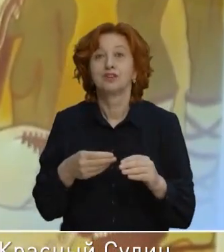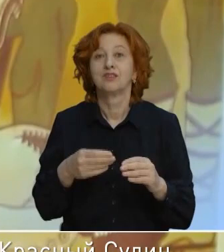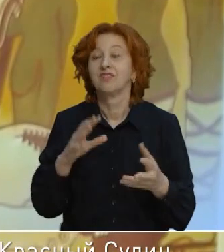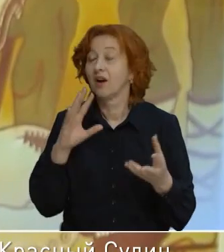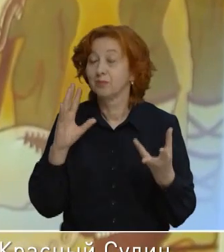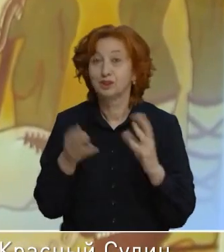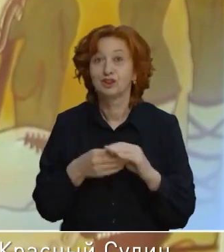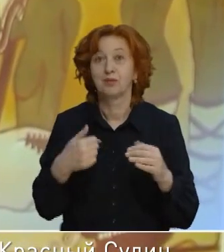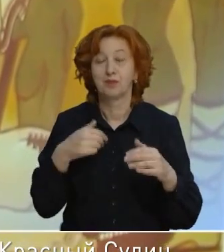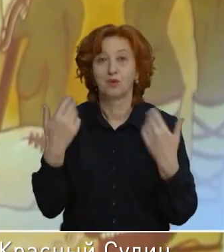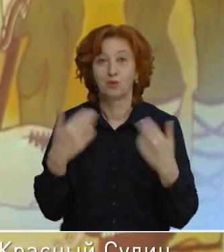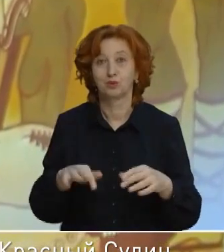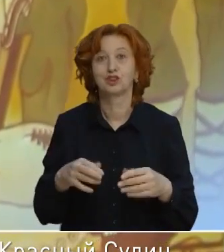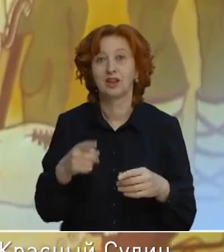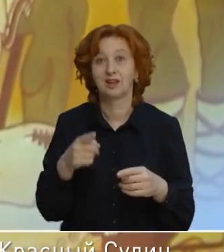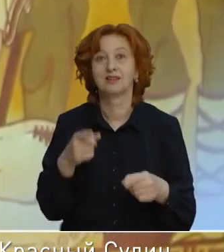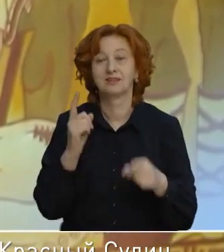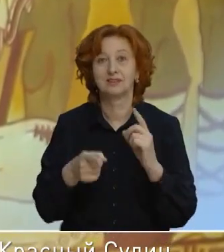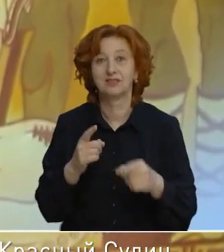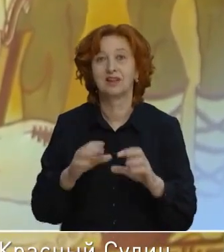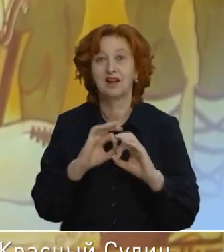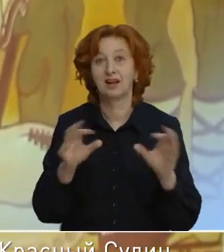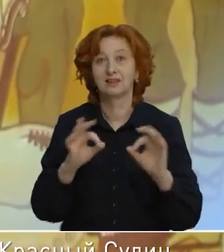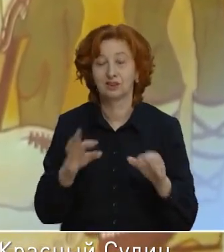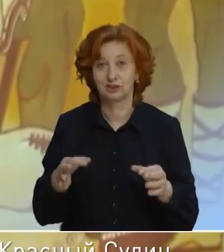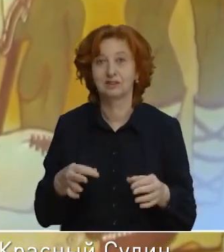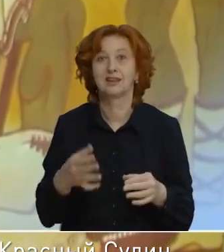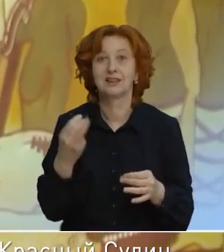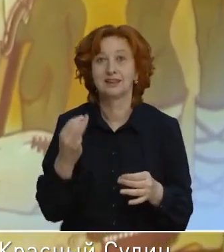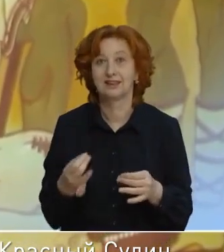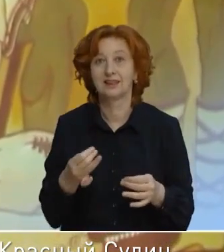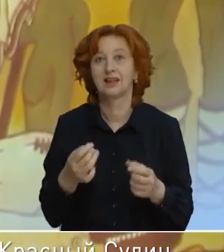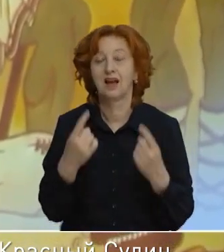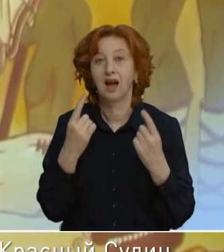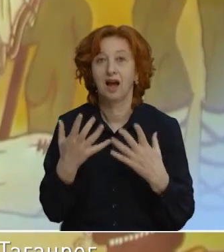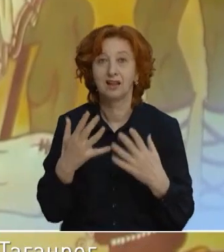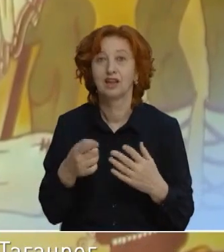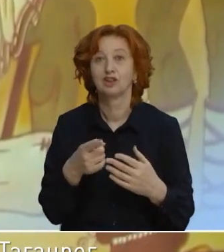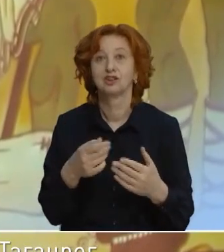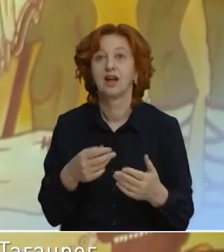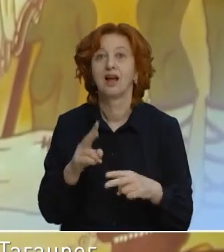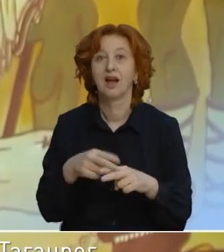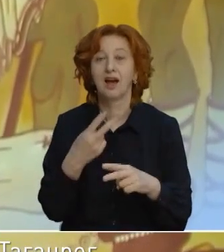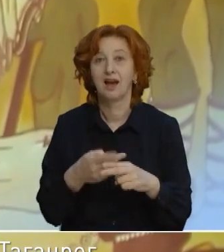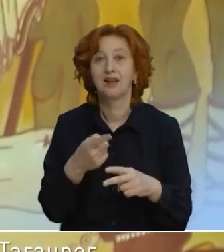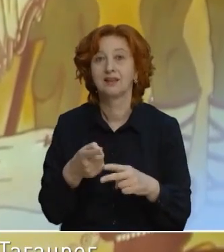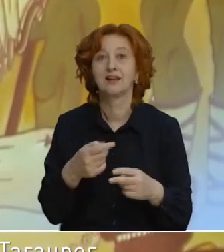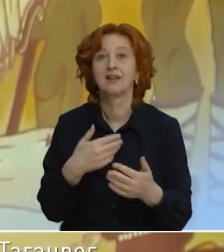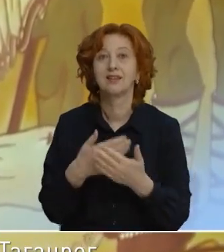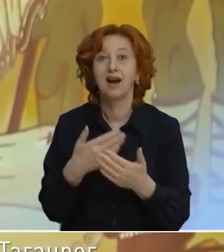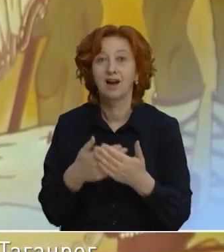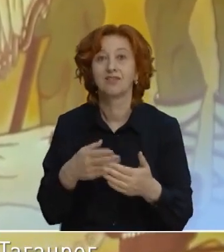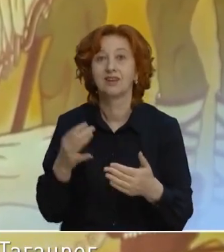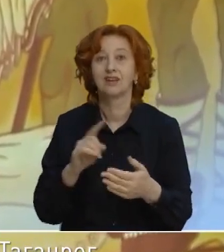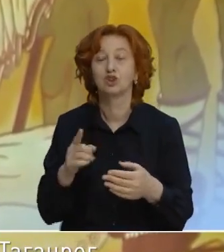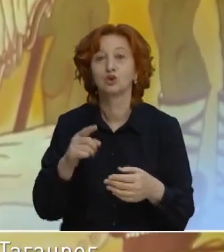Шлем этот с острова Крит, панцирь вот тоже привезли с острова Крит. А вот костюмы, вот поножи, наручи,